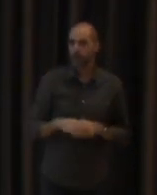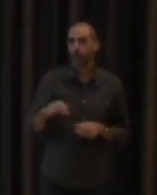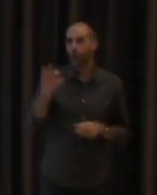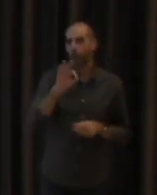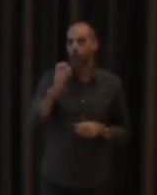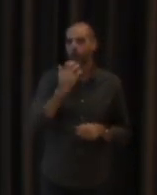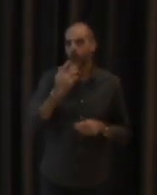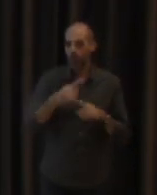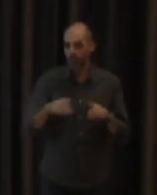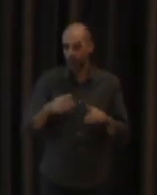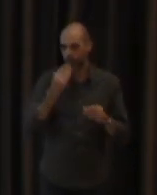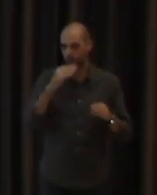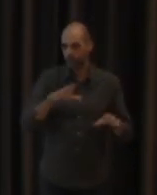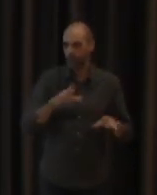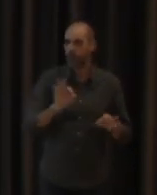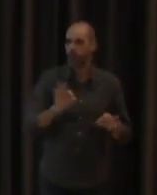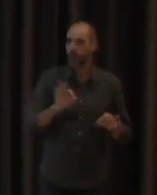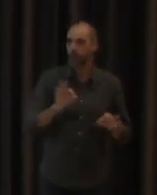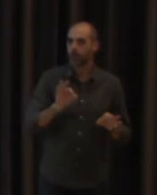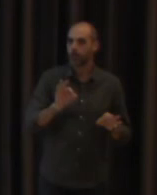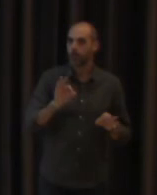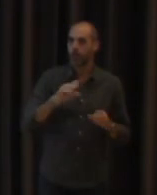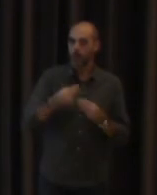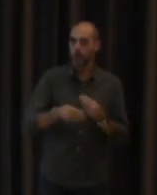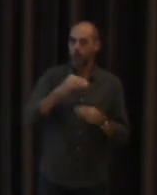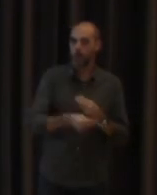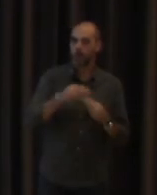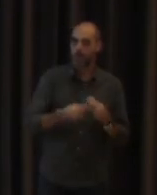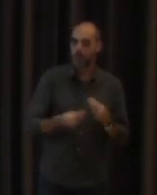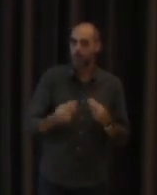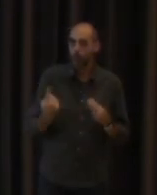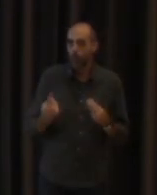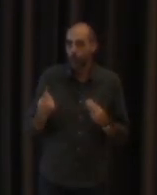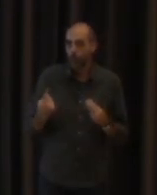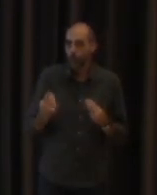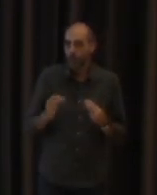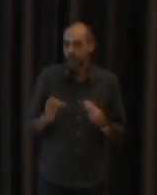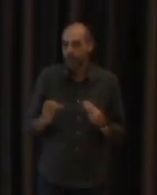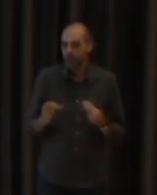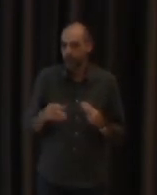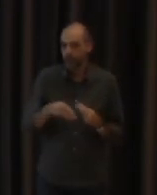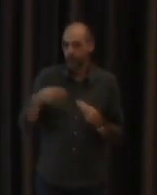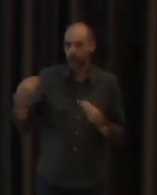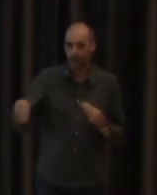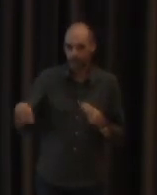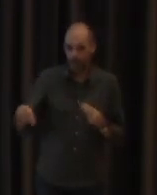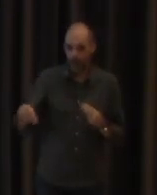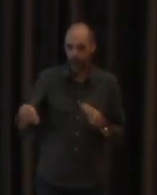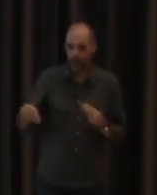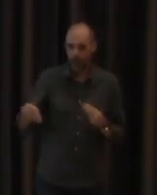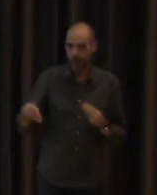altre exemple que també representa el complement del subjecte és del plàtan ja només en queda la pela, on en representa del